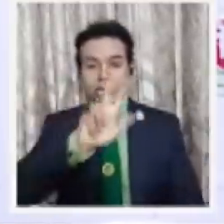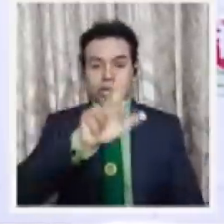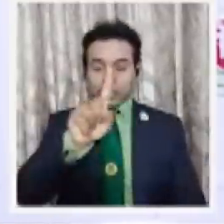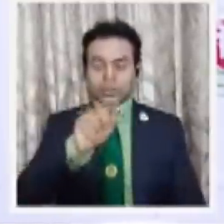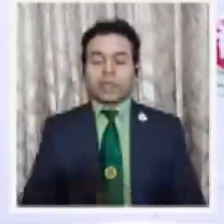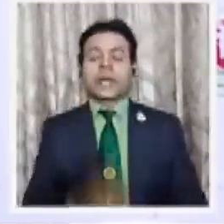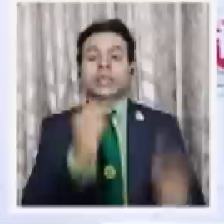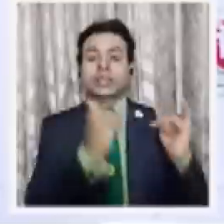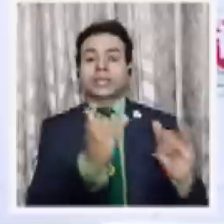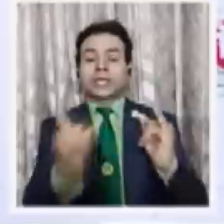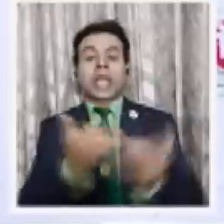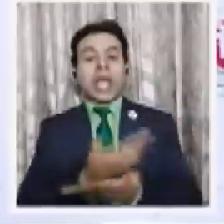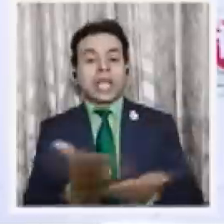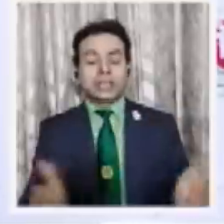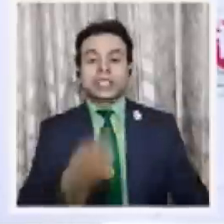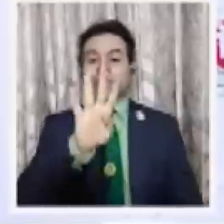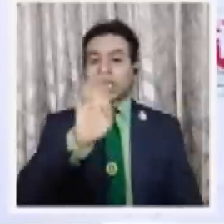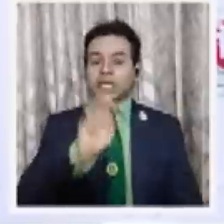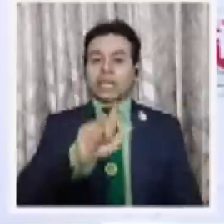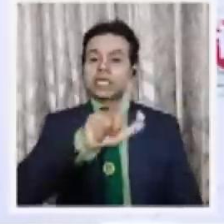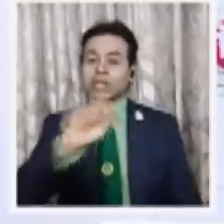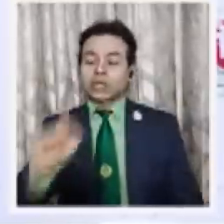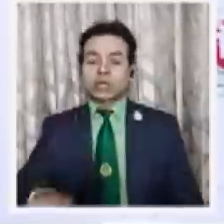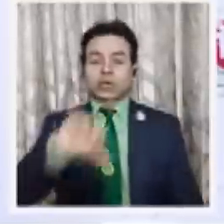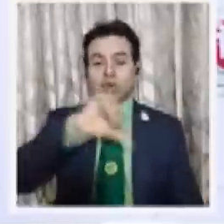ঢাকা মহানগরীতে সাধারণ শয্যায় রুগী ভর্তি আছে